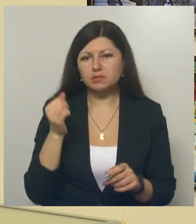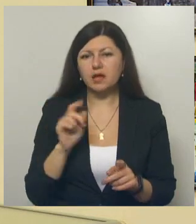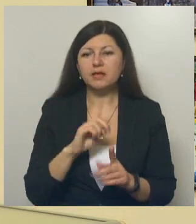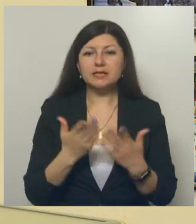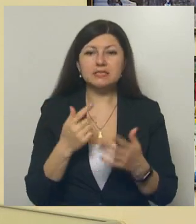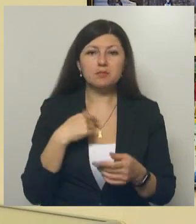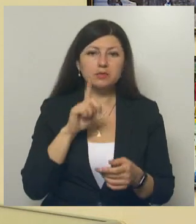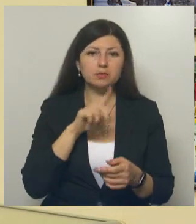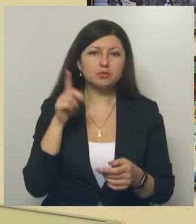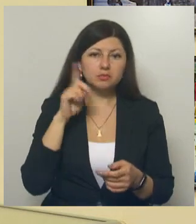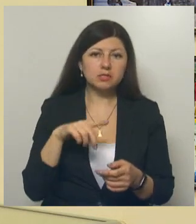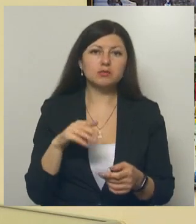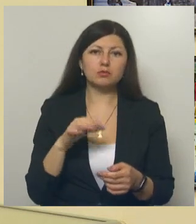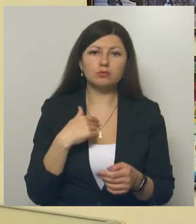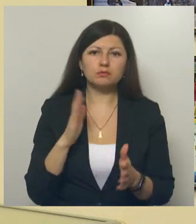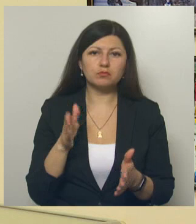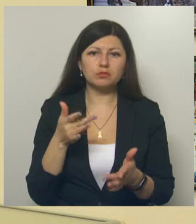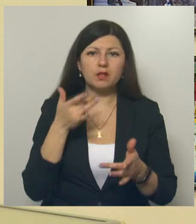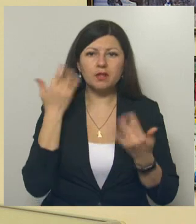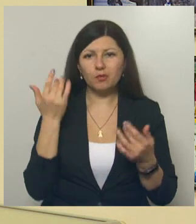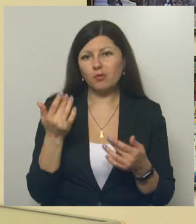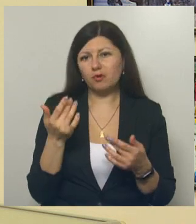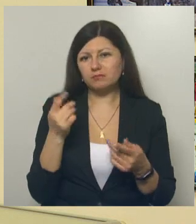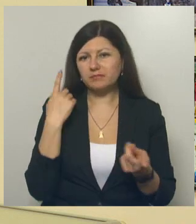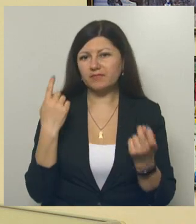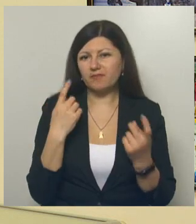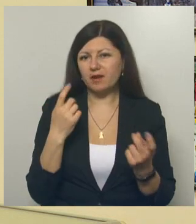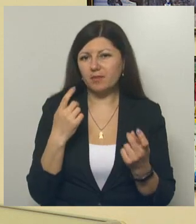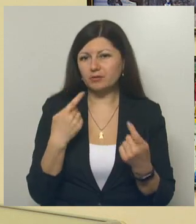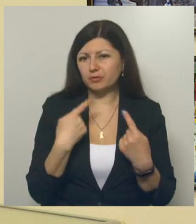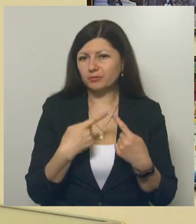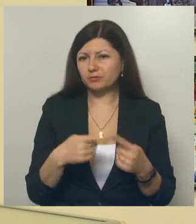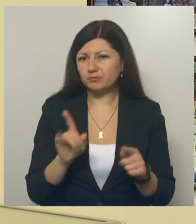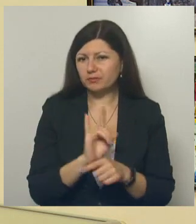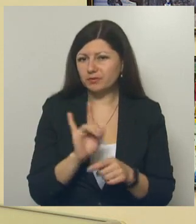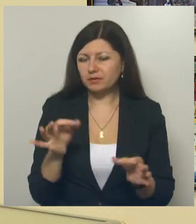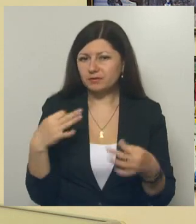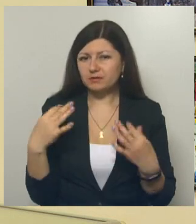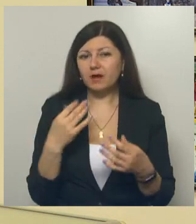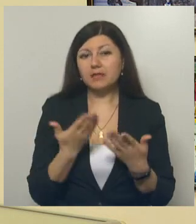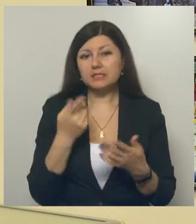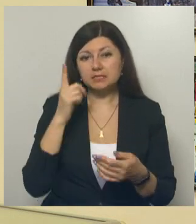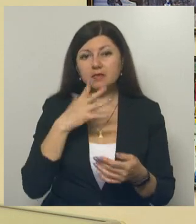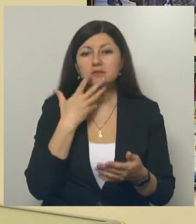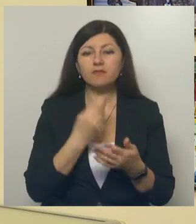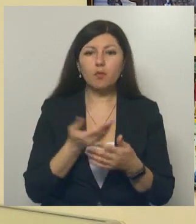не будем знать, нас будет очень легко дезинформировать, а как бы зная свое прошлое, мы будем охранять свое будущее.